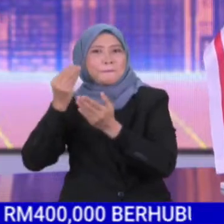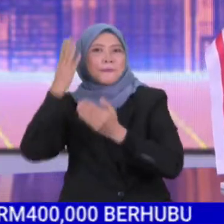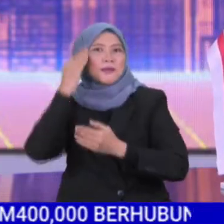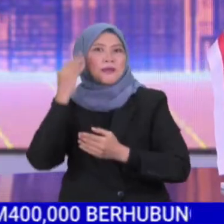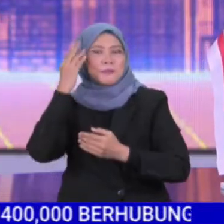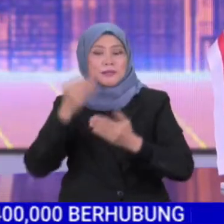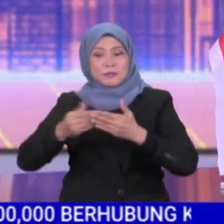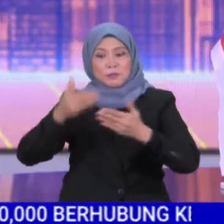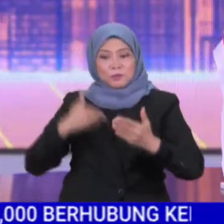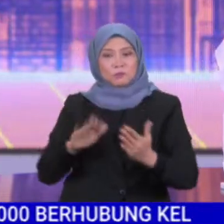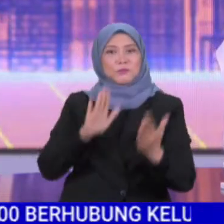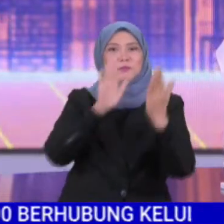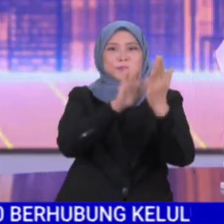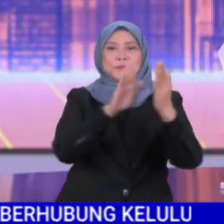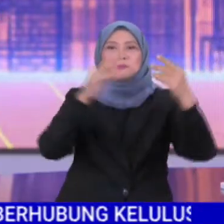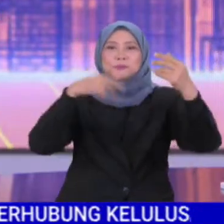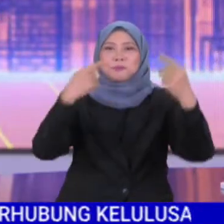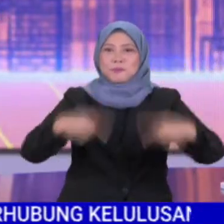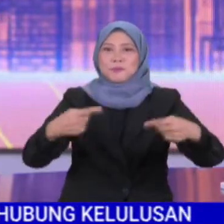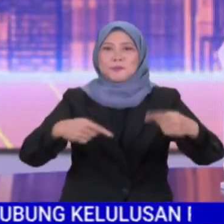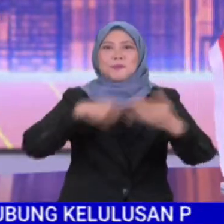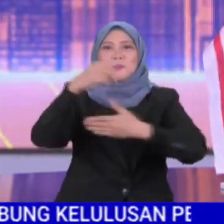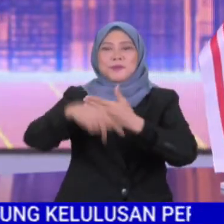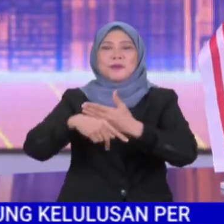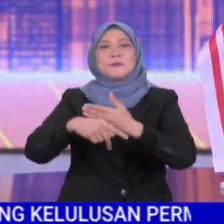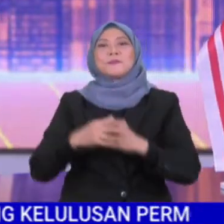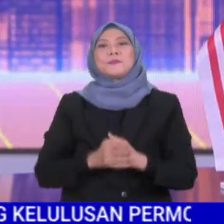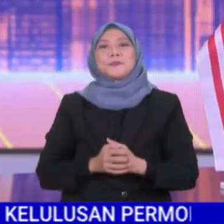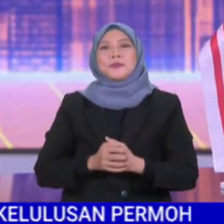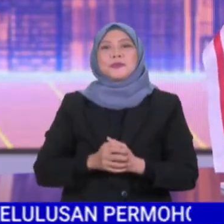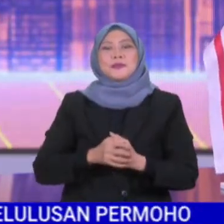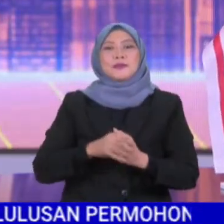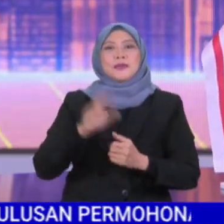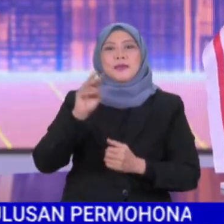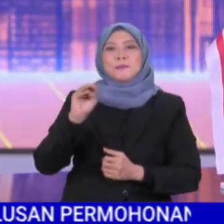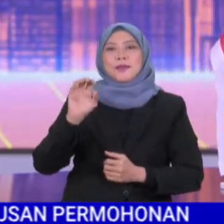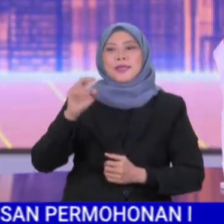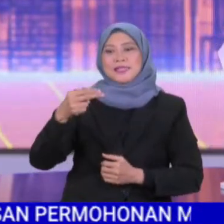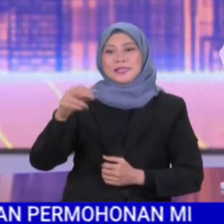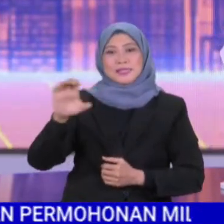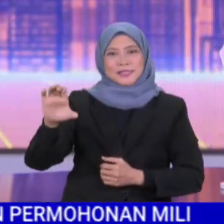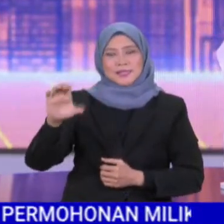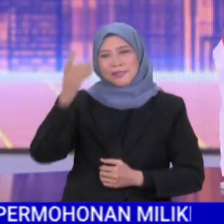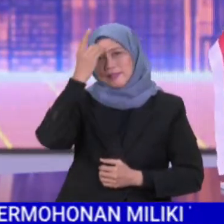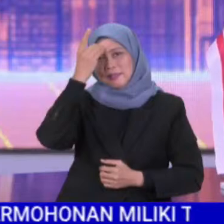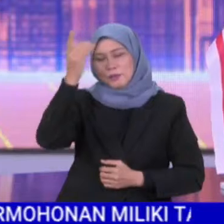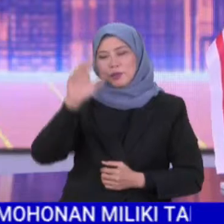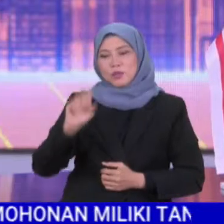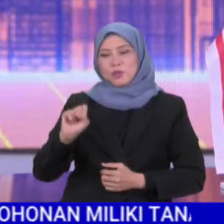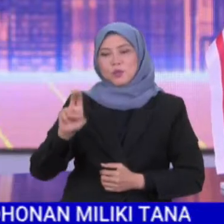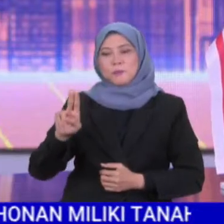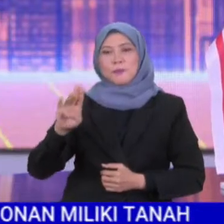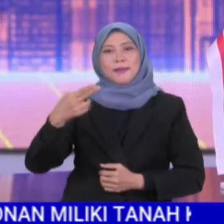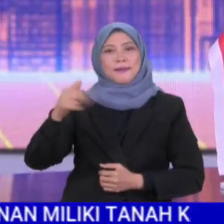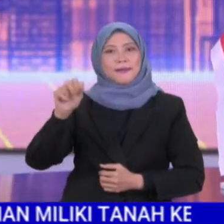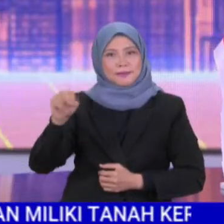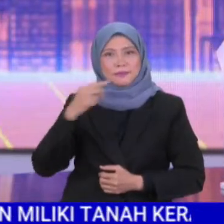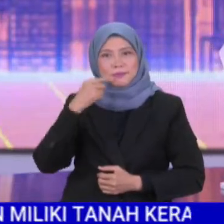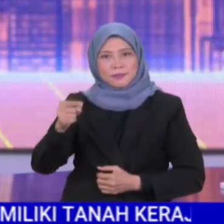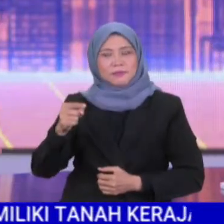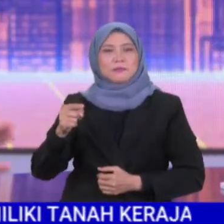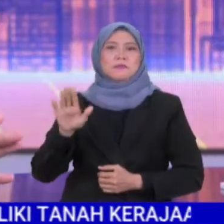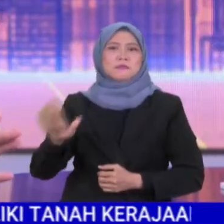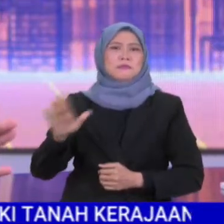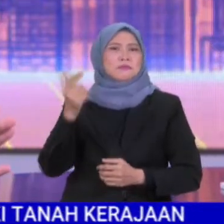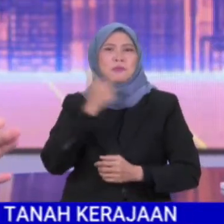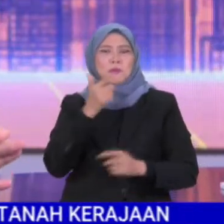berdepan kejohanan lebih besar. Menurut Presiden Konfederasi Hoki Malaysia MHC, Datuk Seri Subhan Kamal, pihaknya juga tidak